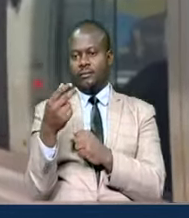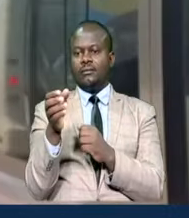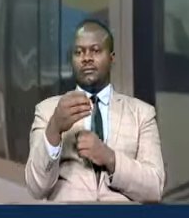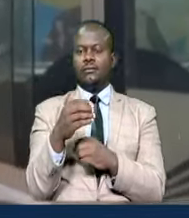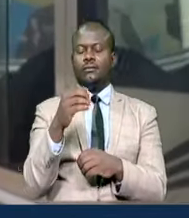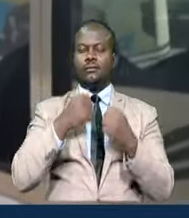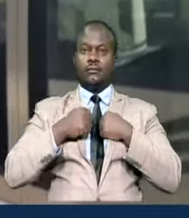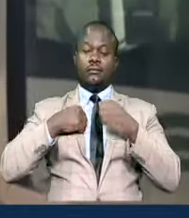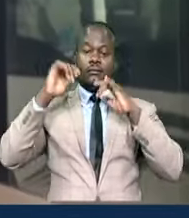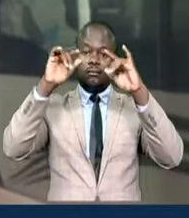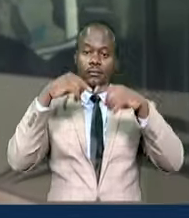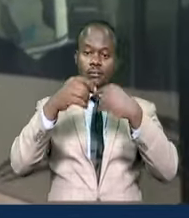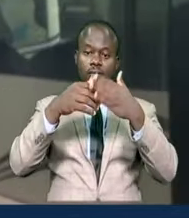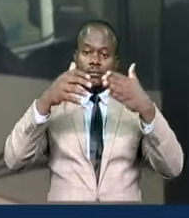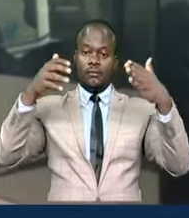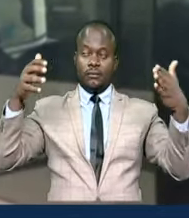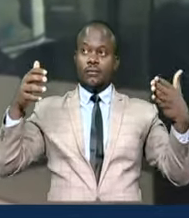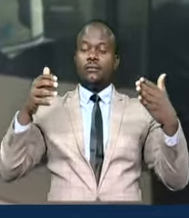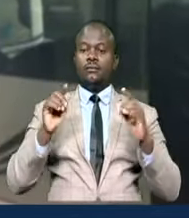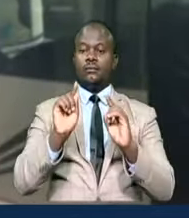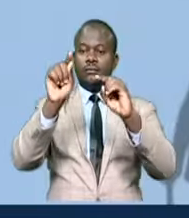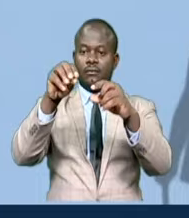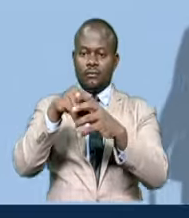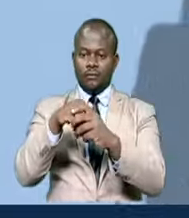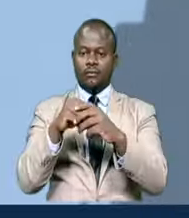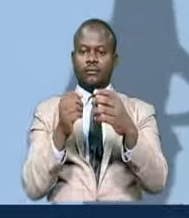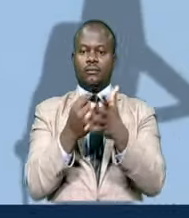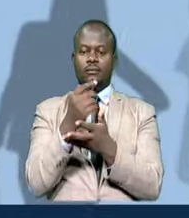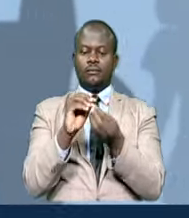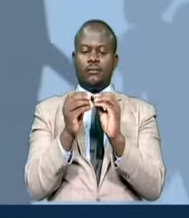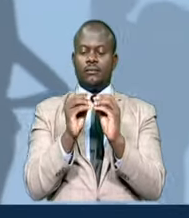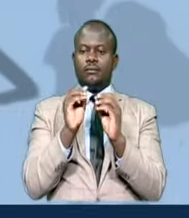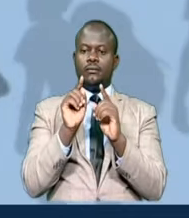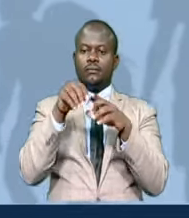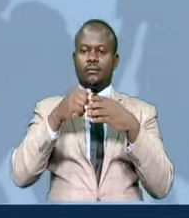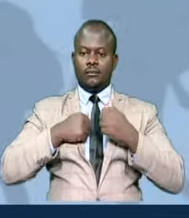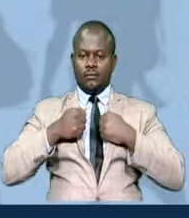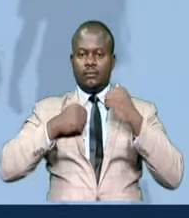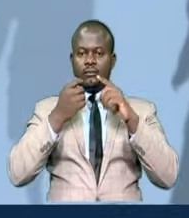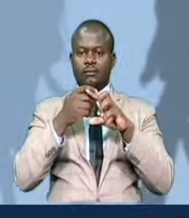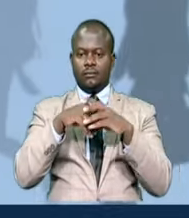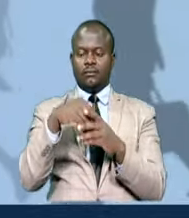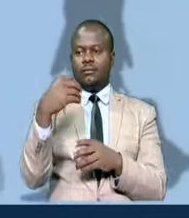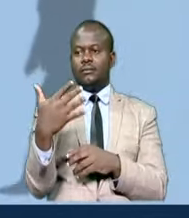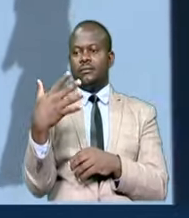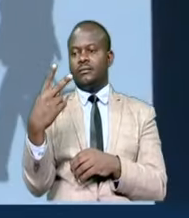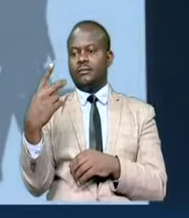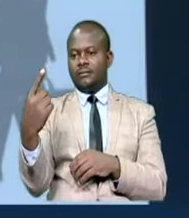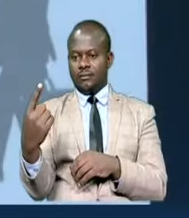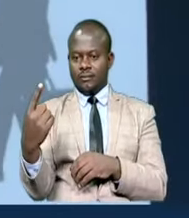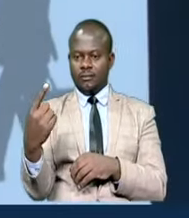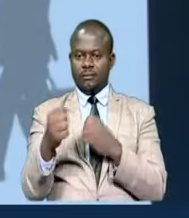RwandaTV nayo yakomeje kwagura ibyerekezo iganamo bituma umubare w'abagendera u Rwanda uva ku 1,521